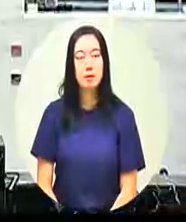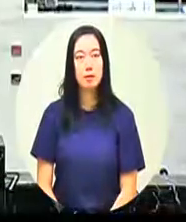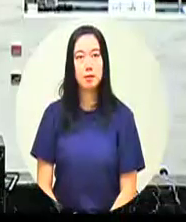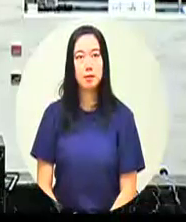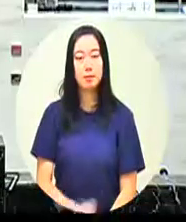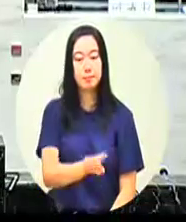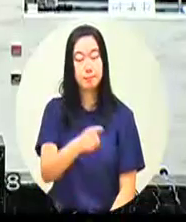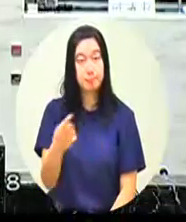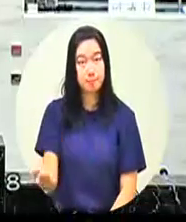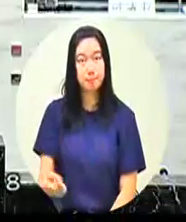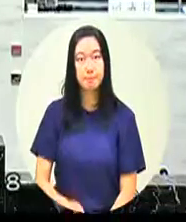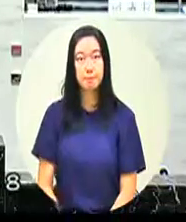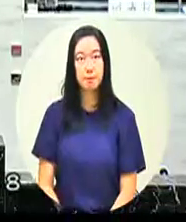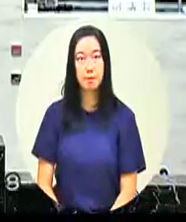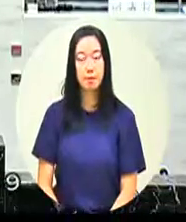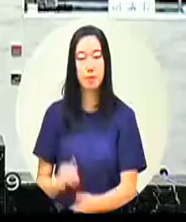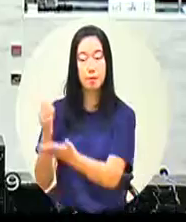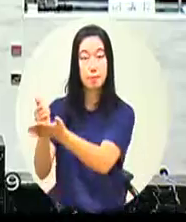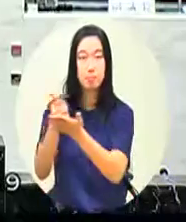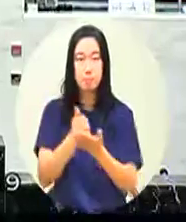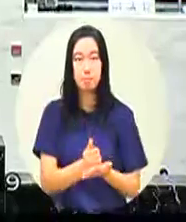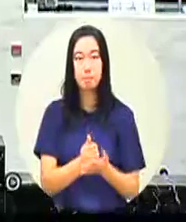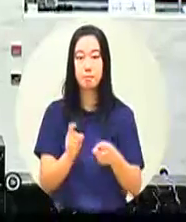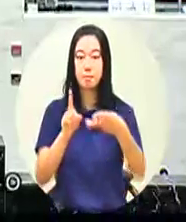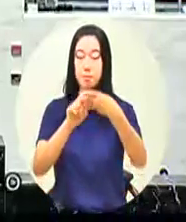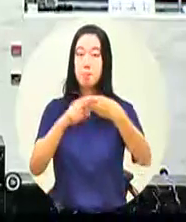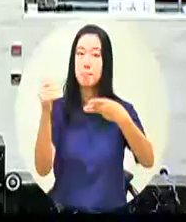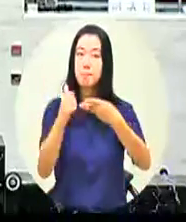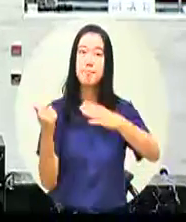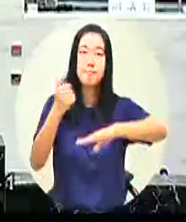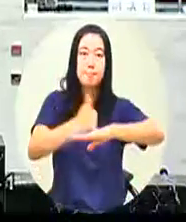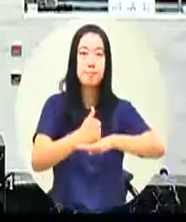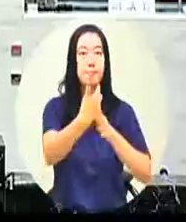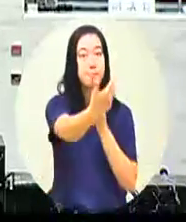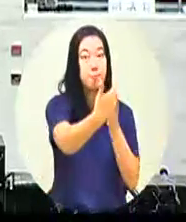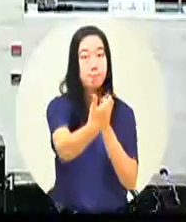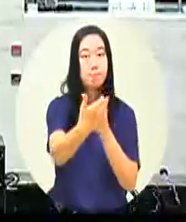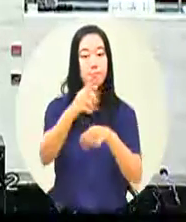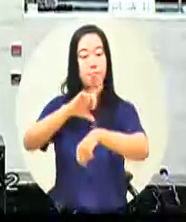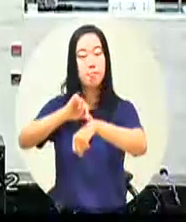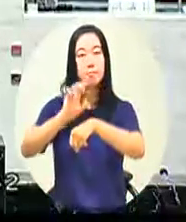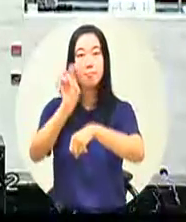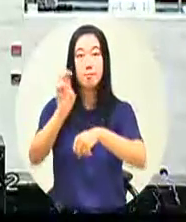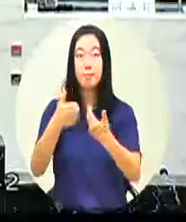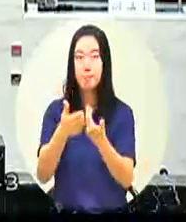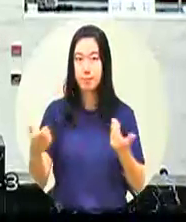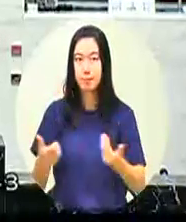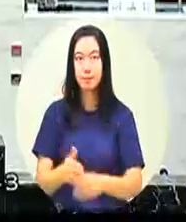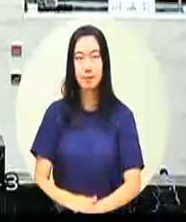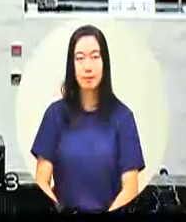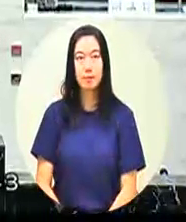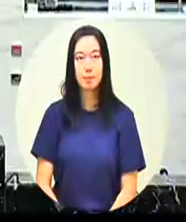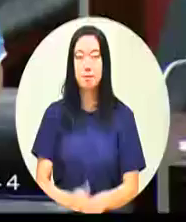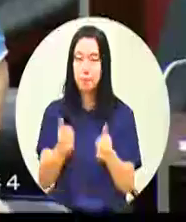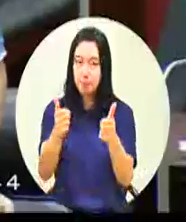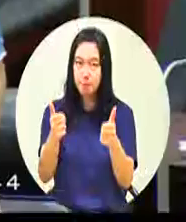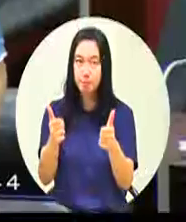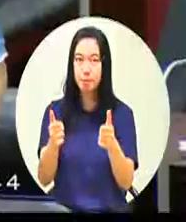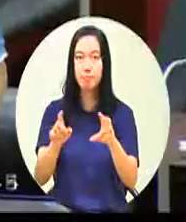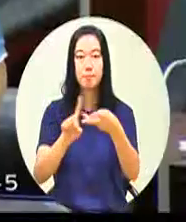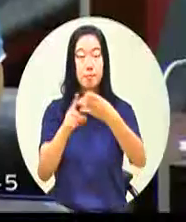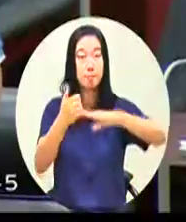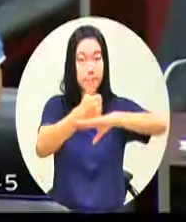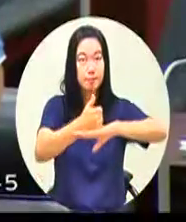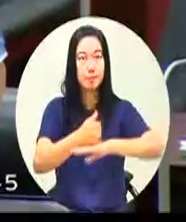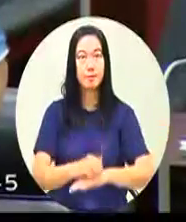好，接着下去请王耀玉议员质询，时间20分钟。 感谢大会主席。